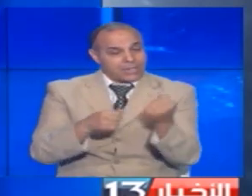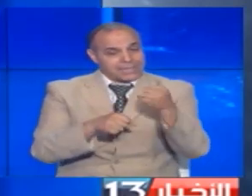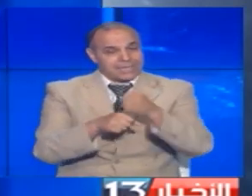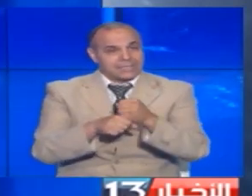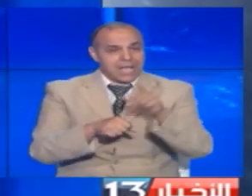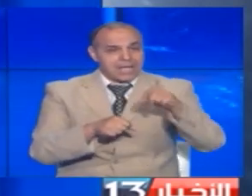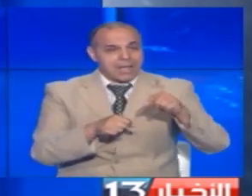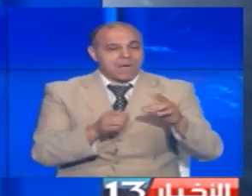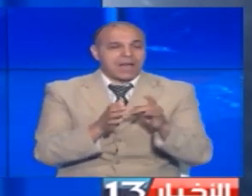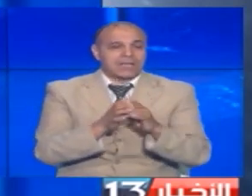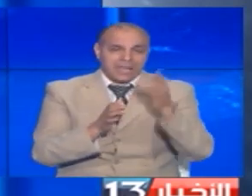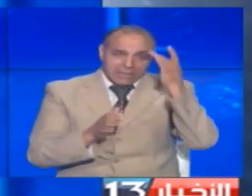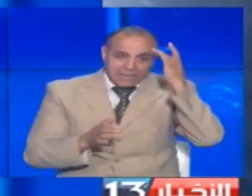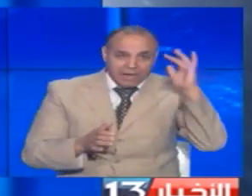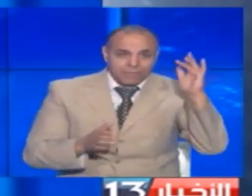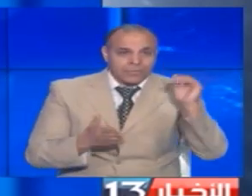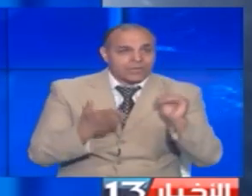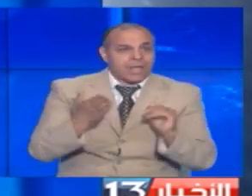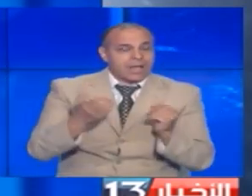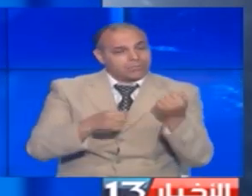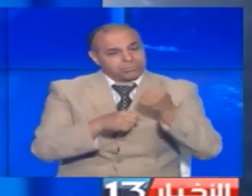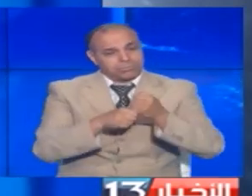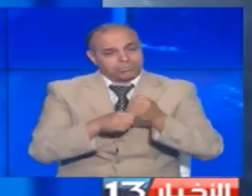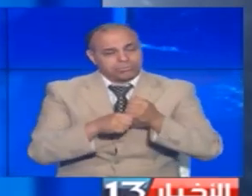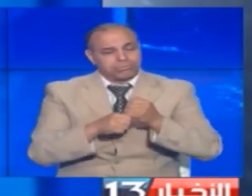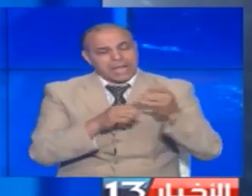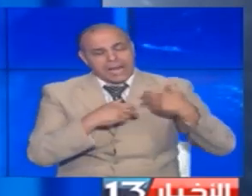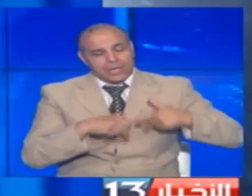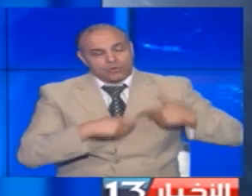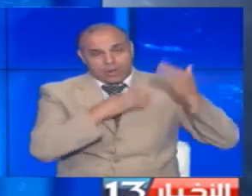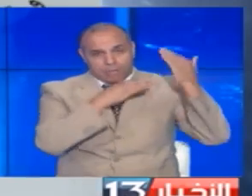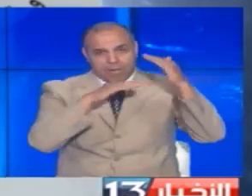لايام قرطاج الثقافيه للابداع المجري